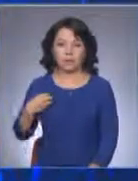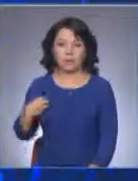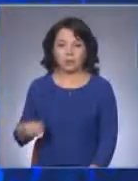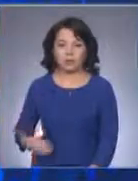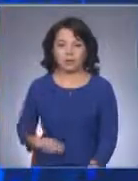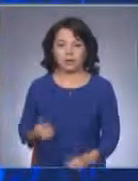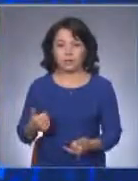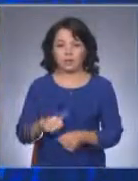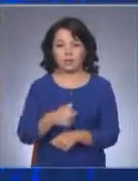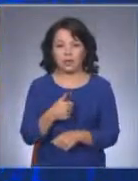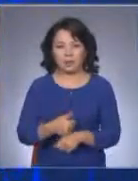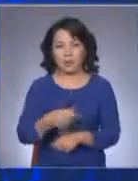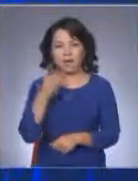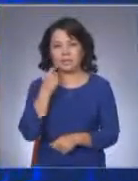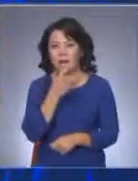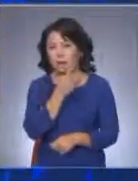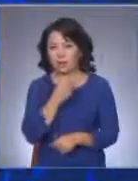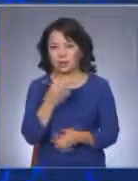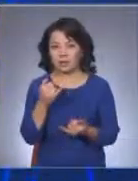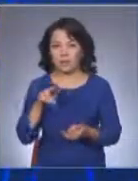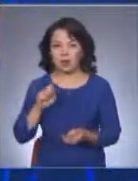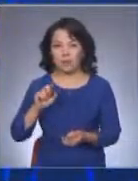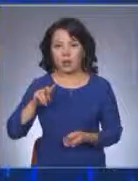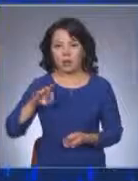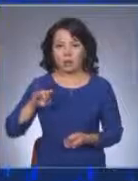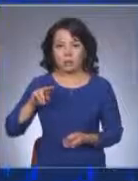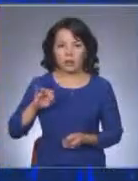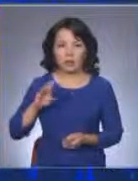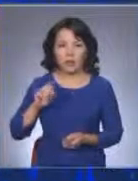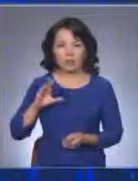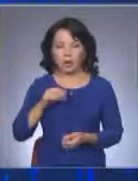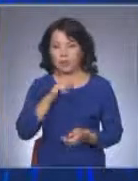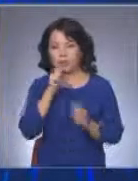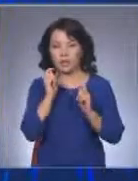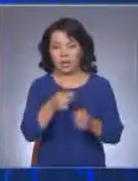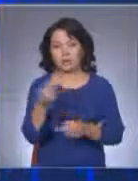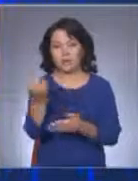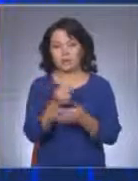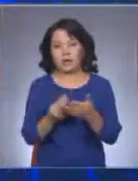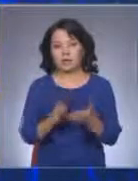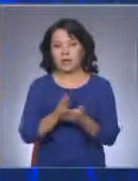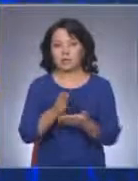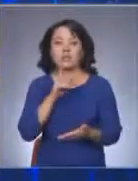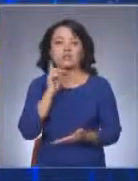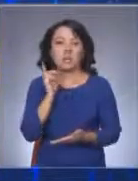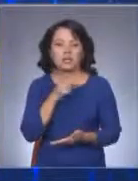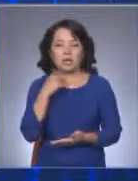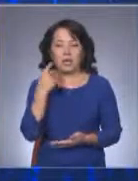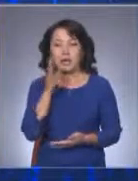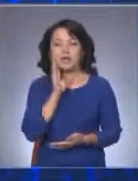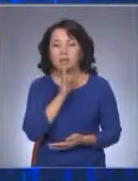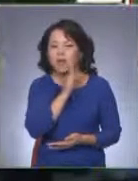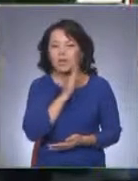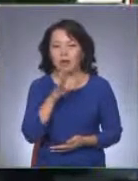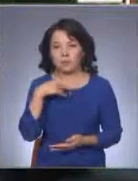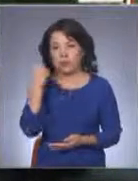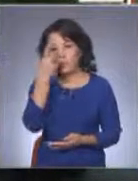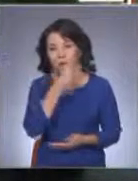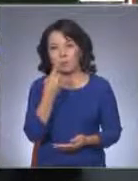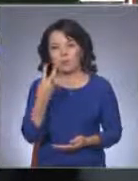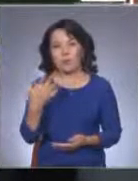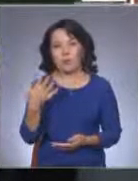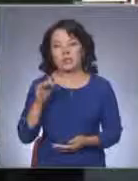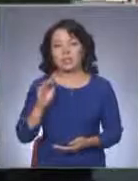Франция билігі Испанияға Пабло Пикассо суретін тапсырды. Жас әйелдің басы деп аталатын туынды 25 миллион